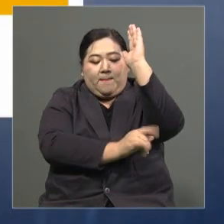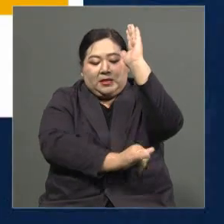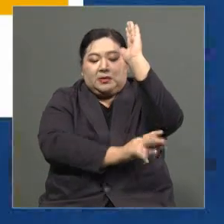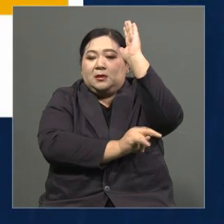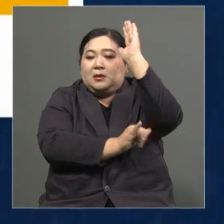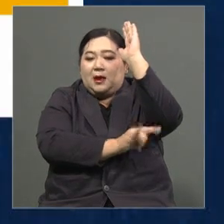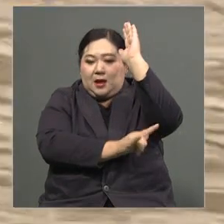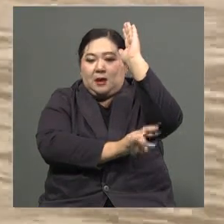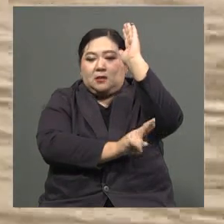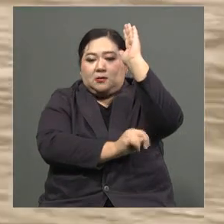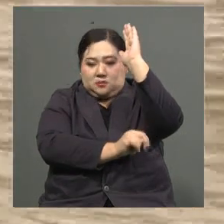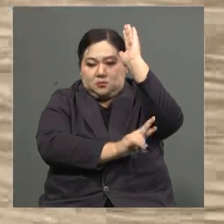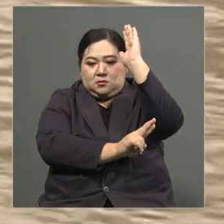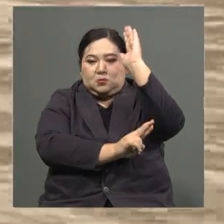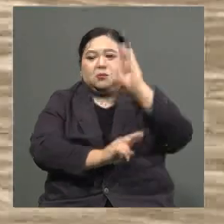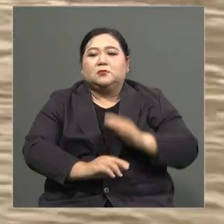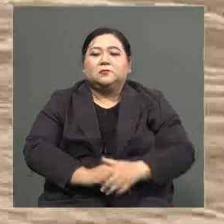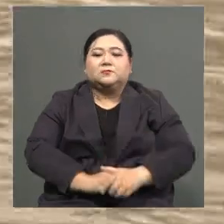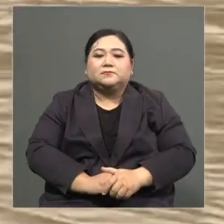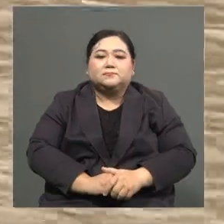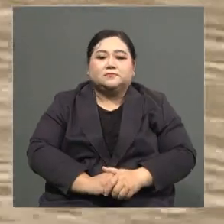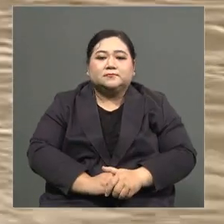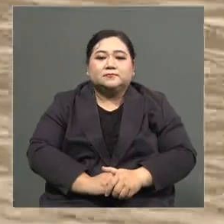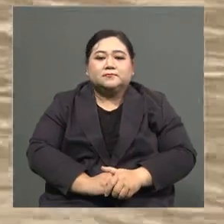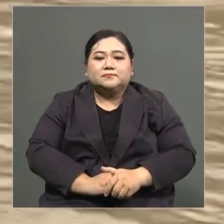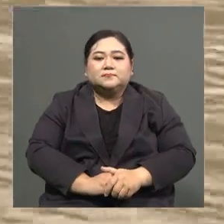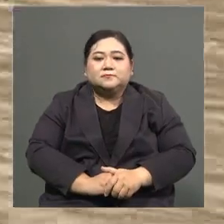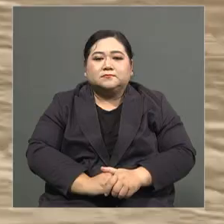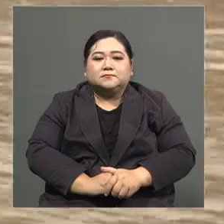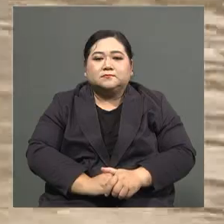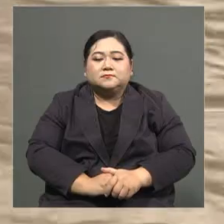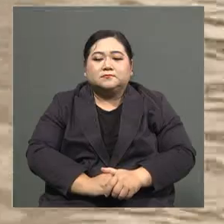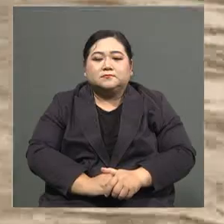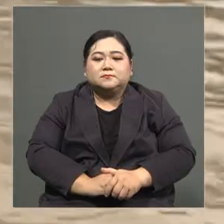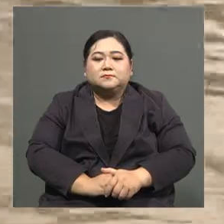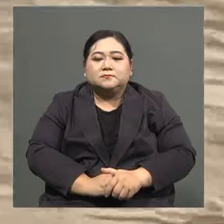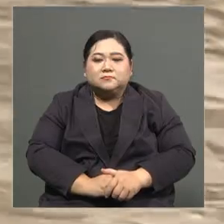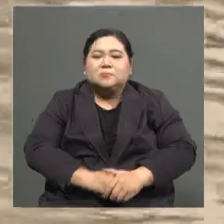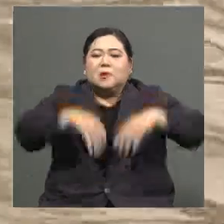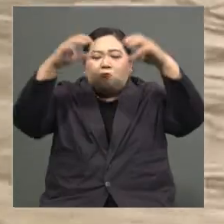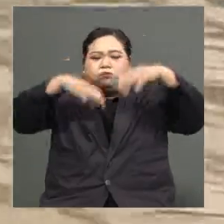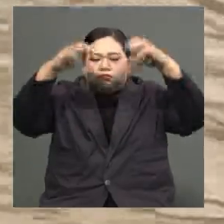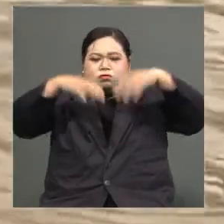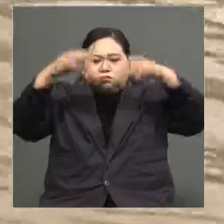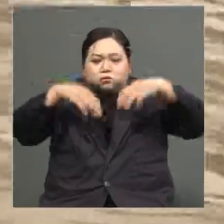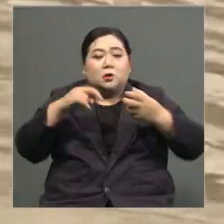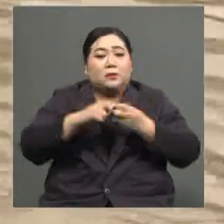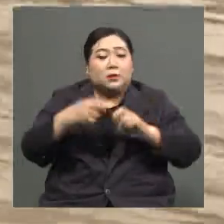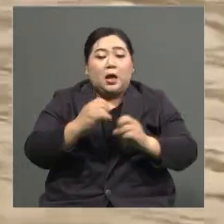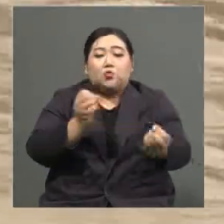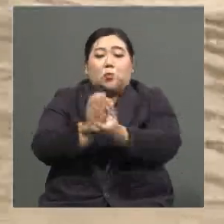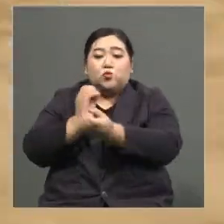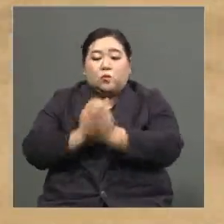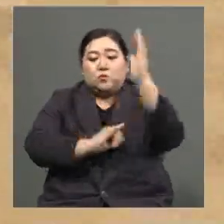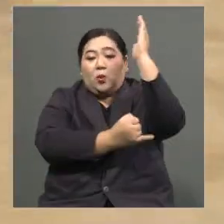ก็นราธิวาสนะครับขณะเดียวกันก็พบว่าหลังจากที่เกิดฝนตกหนักกระทบเส้นทางสัญจรใน 3จังหวัดก็ได้แก่ที่